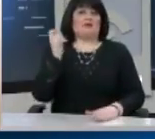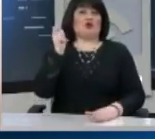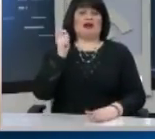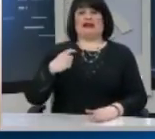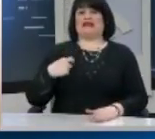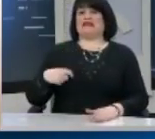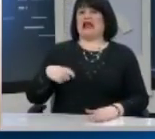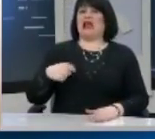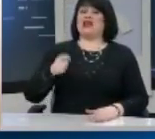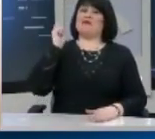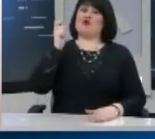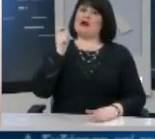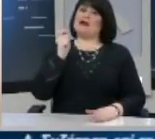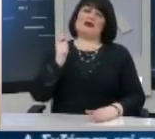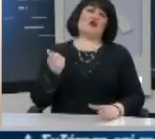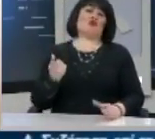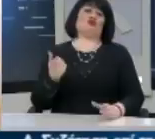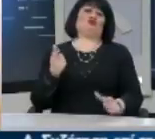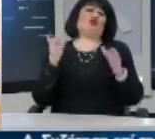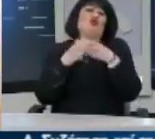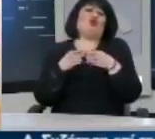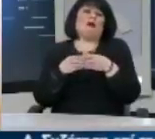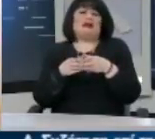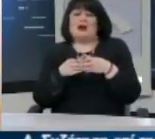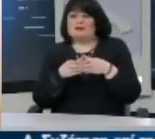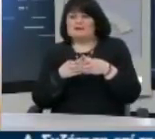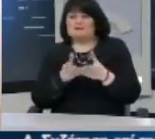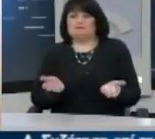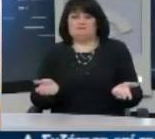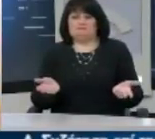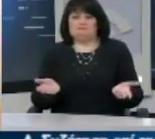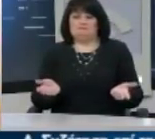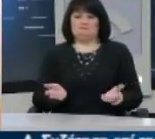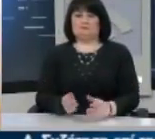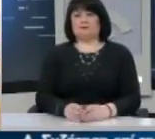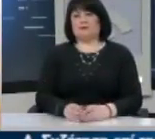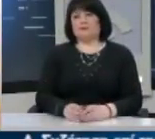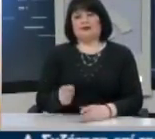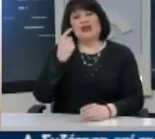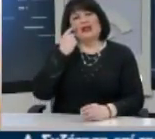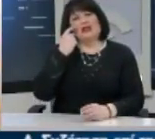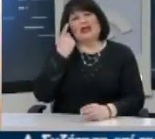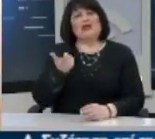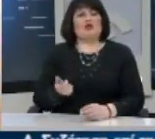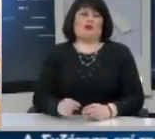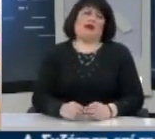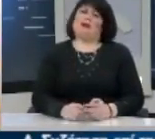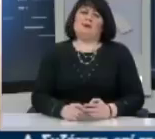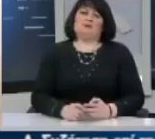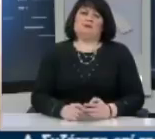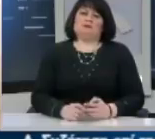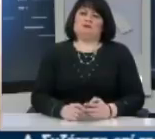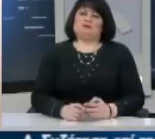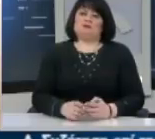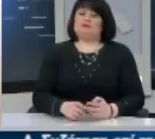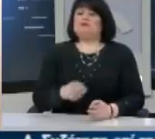στελέχη από το πολιτικό προσωπικό της γερμανίας έχουνε φύγει θα δούμε το πός ούτε θέλω να ερμηνεύσω προθέσεις